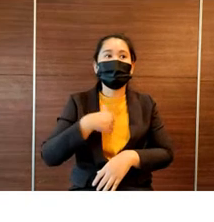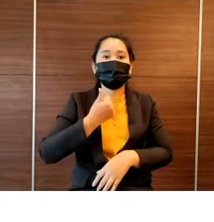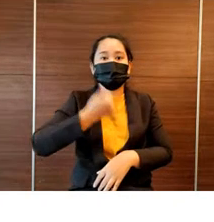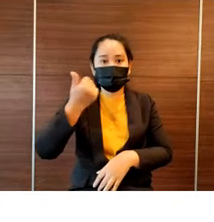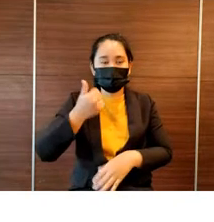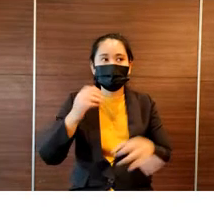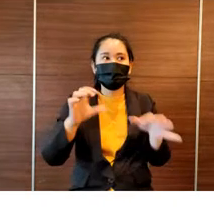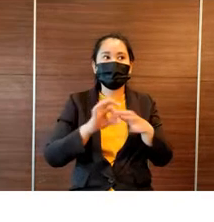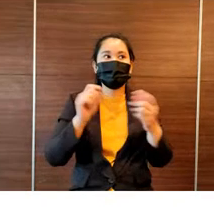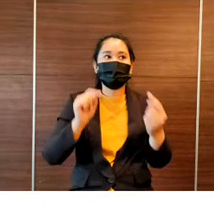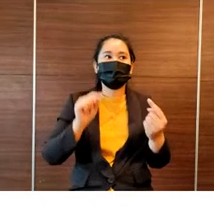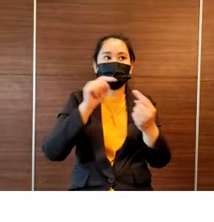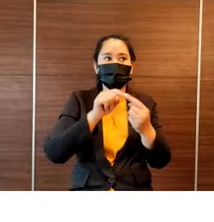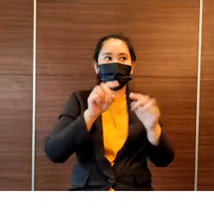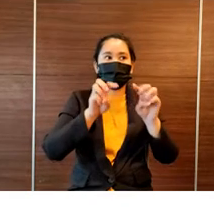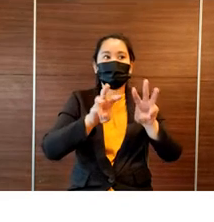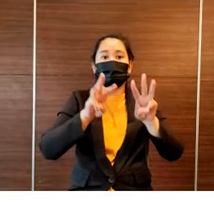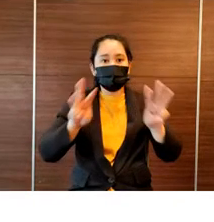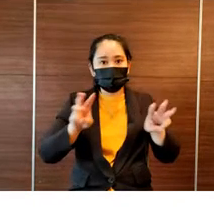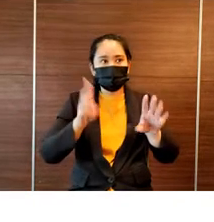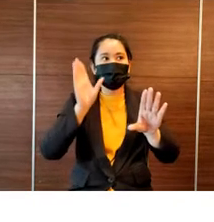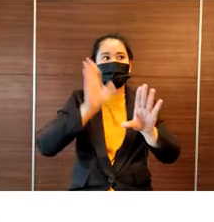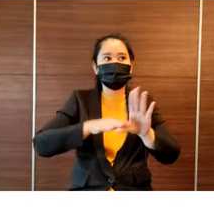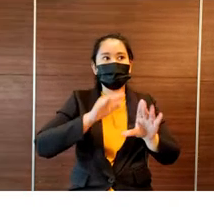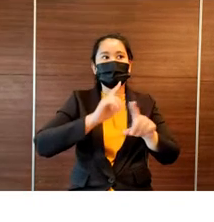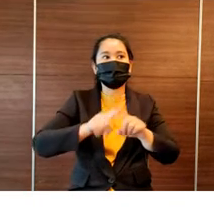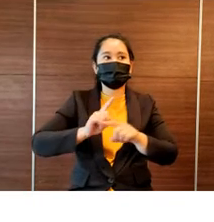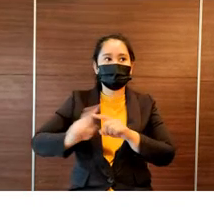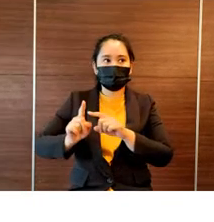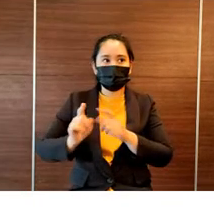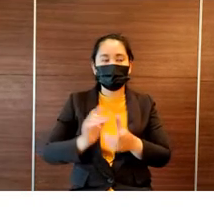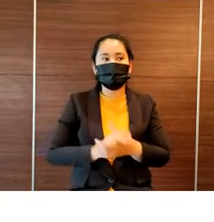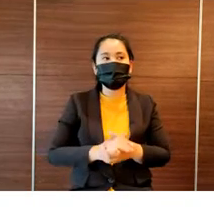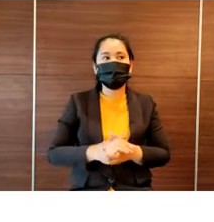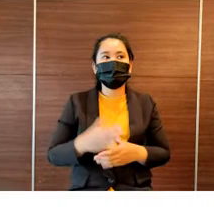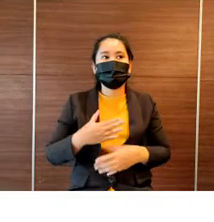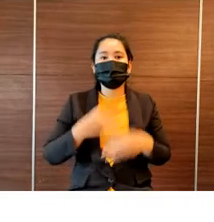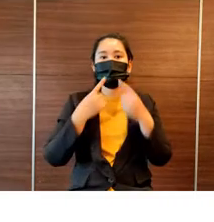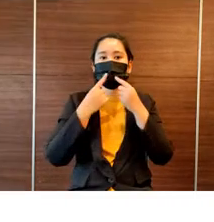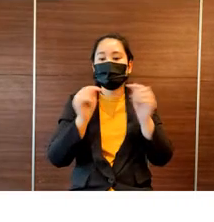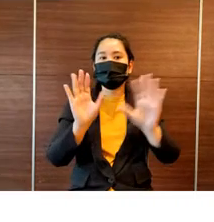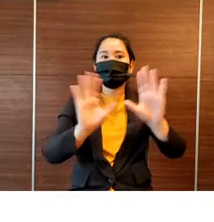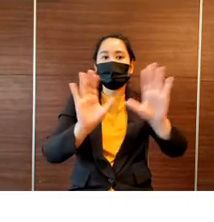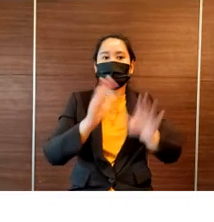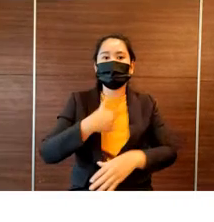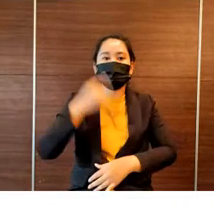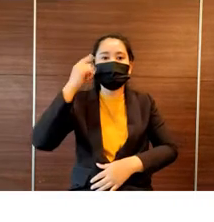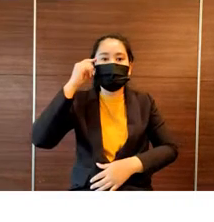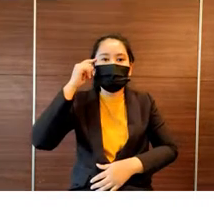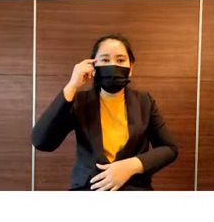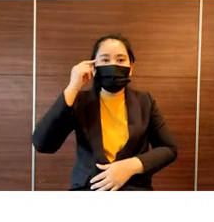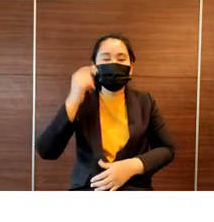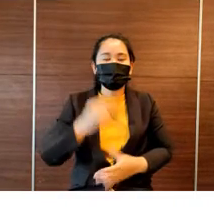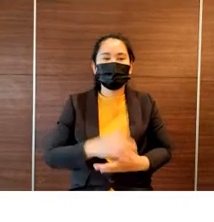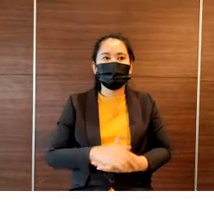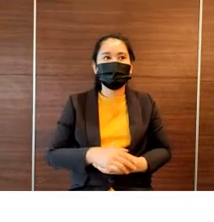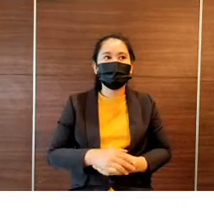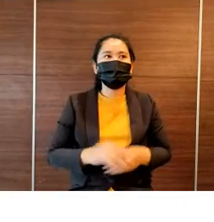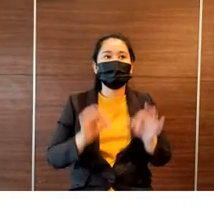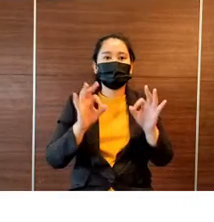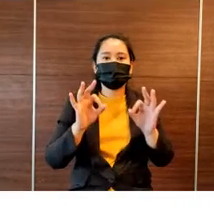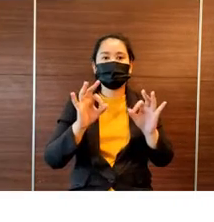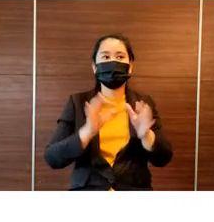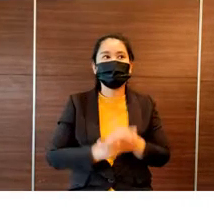การเข้าถึงเว็บไซต์การลงทะเบียนอะไรแบบนี้นะครับนะขอไม่ตอบครับนะเพราะไม่รู้เรื่องจริงๆก็โอ